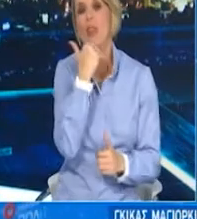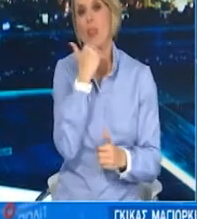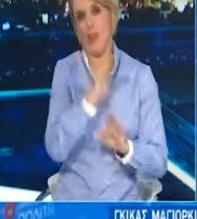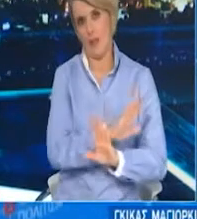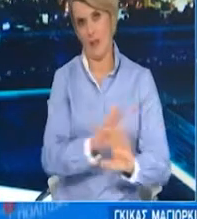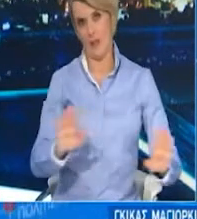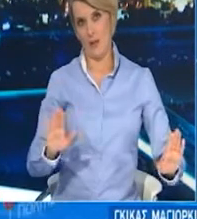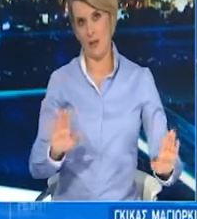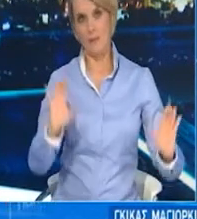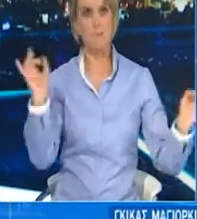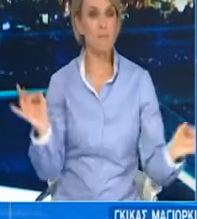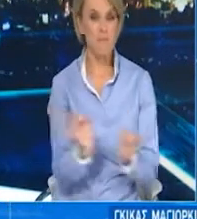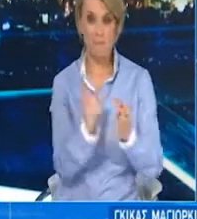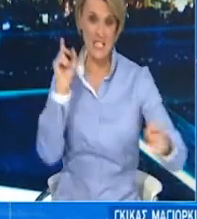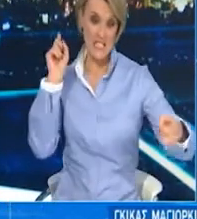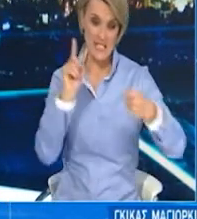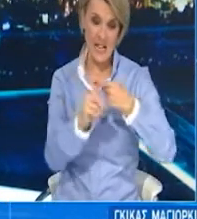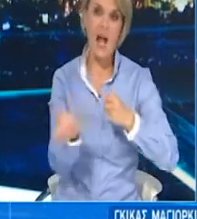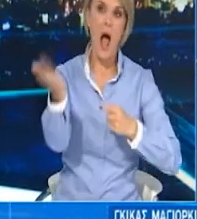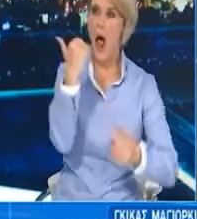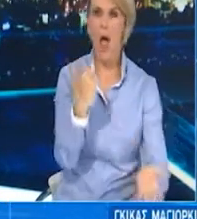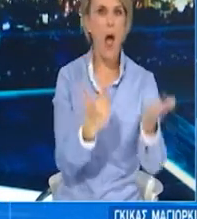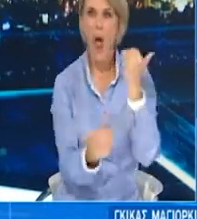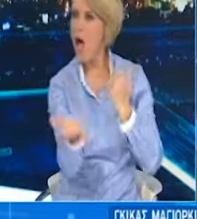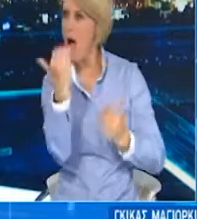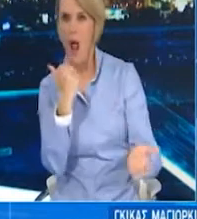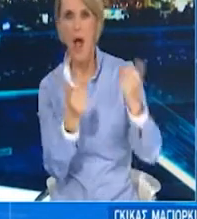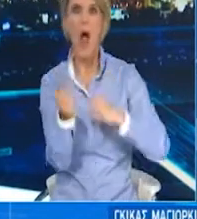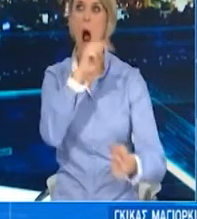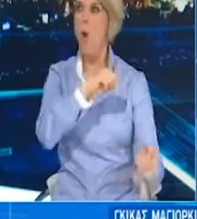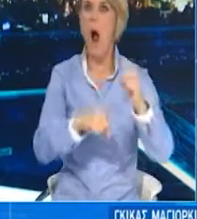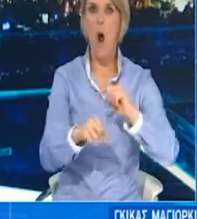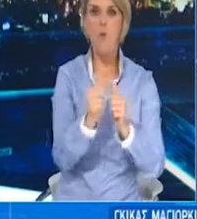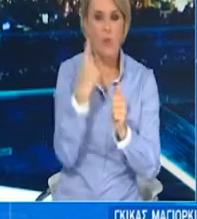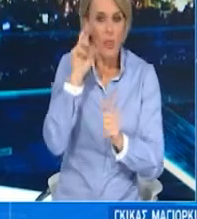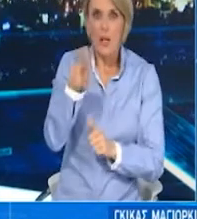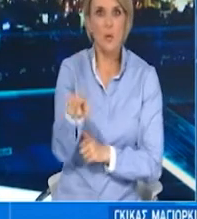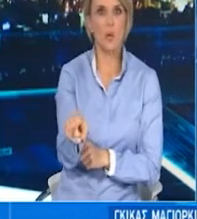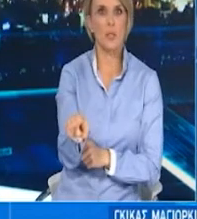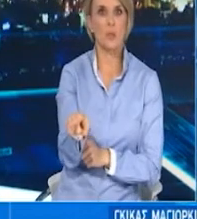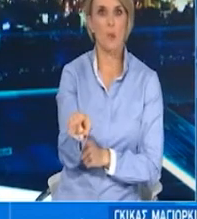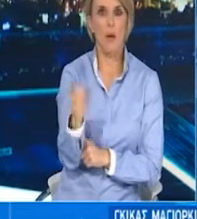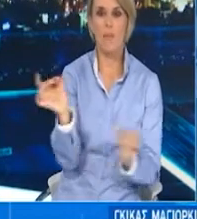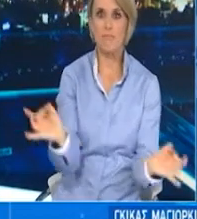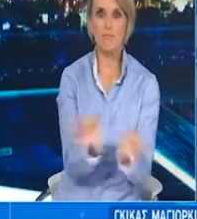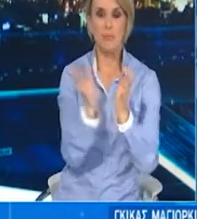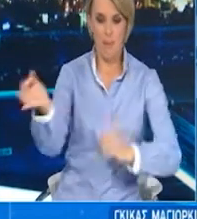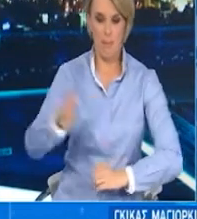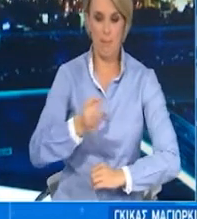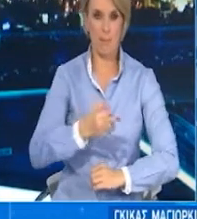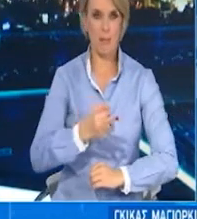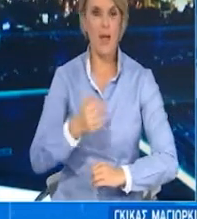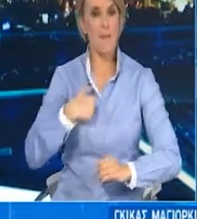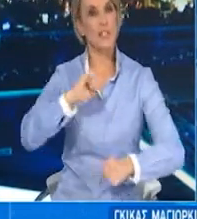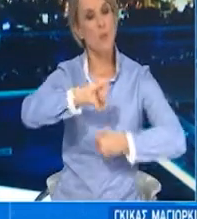Αν συναντηθούμε με άλλη οικογένεια, ιδανικά θα είναι να είναι η ίδια που είδαμε και στις προηγούμενες ημέρες, ώστε να διατηρήσουμε τη λεγόμενη κοινωνική